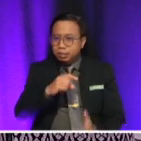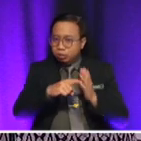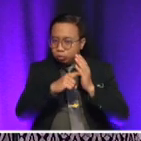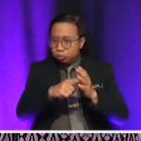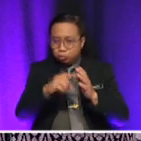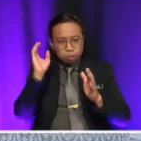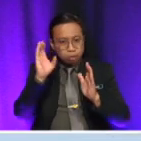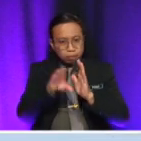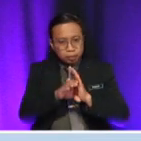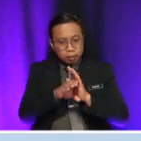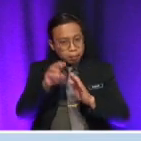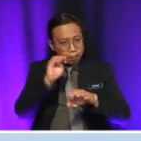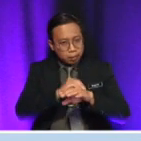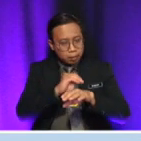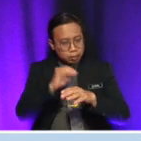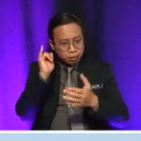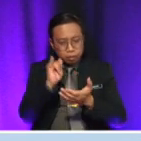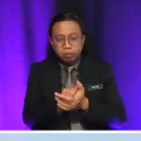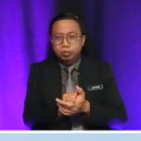pada ketika itu